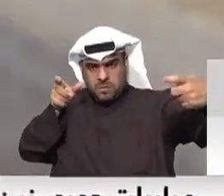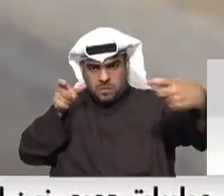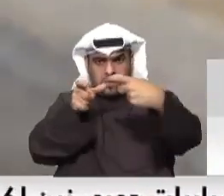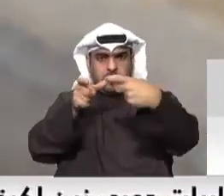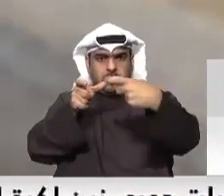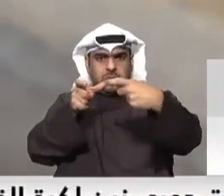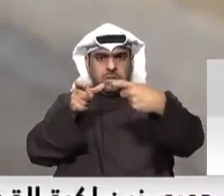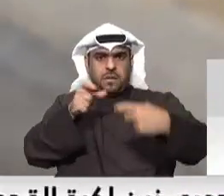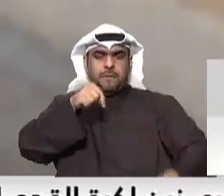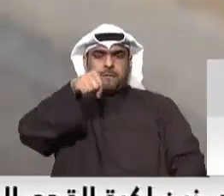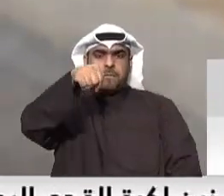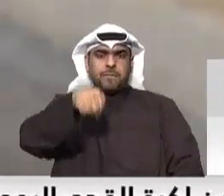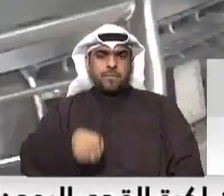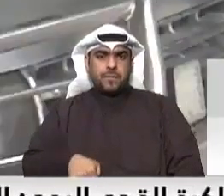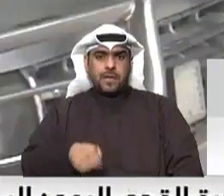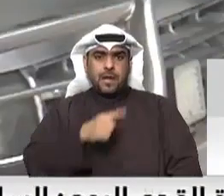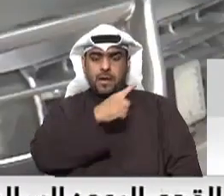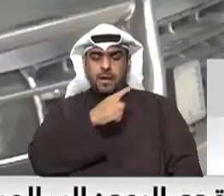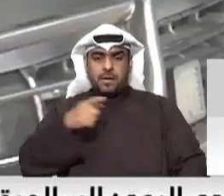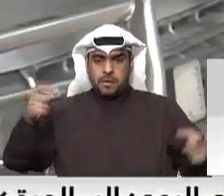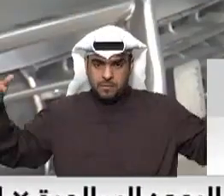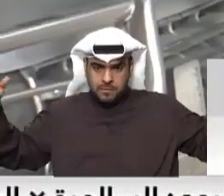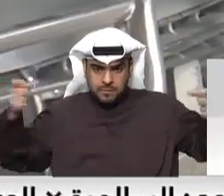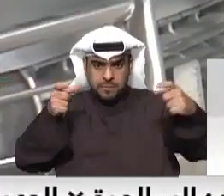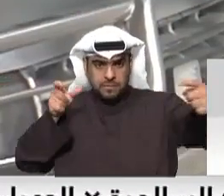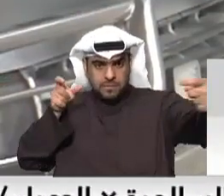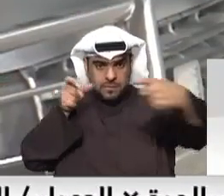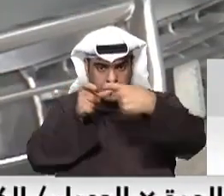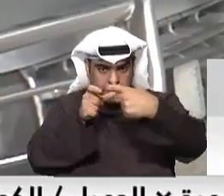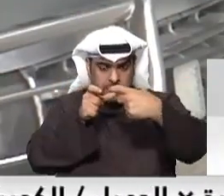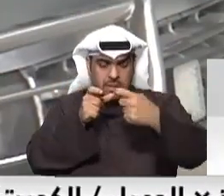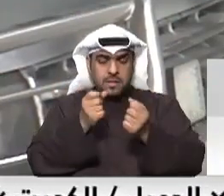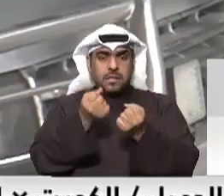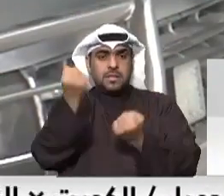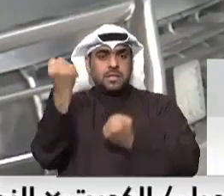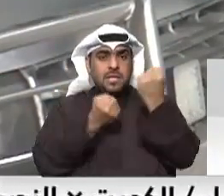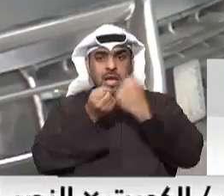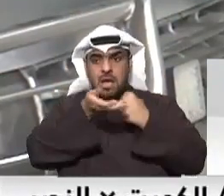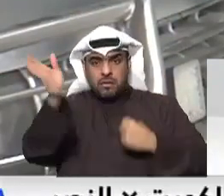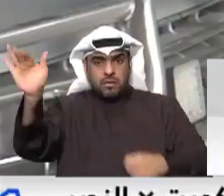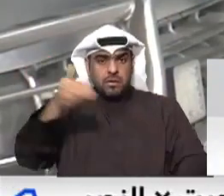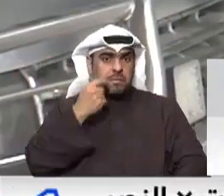العقاب الجماعي وإلحاق الابتزاز والضرر والأذى